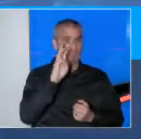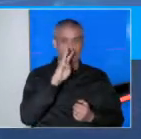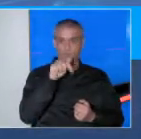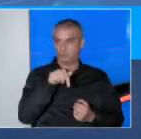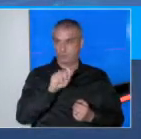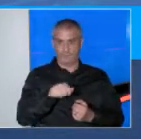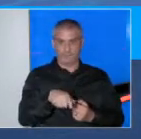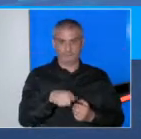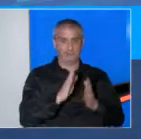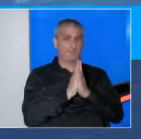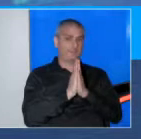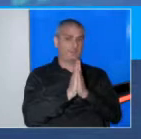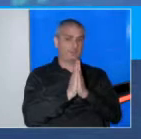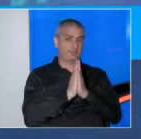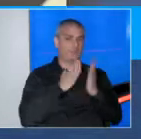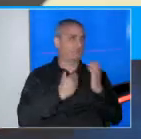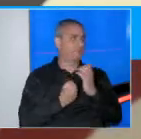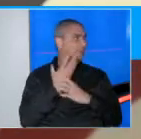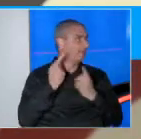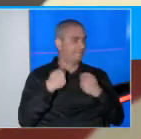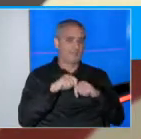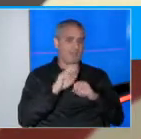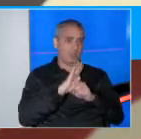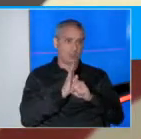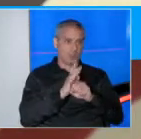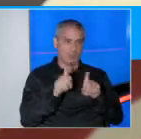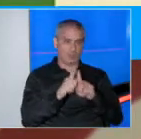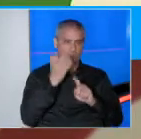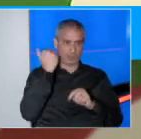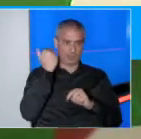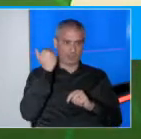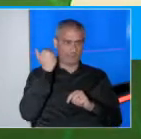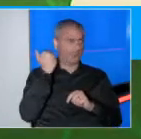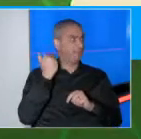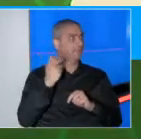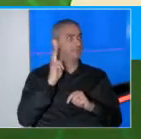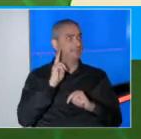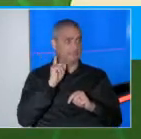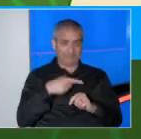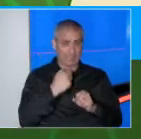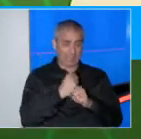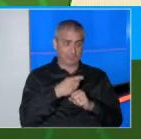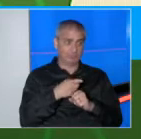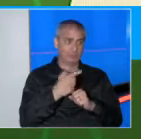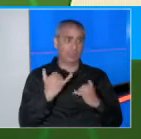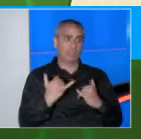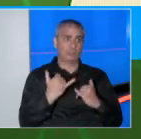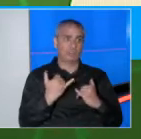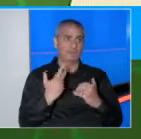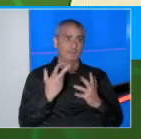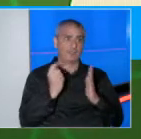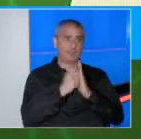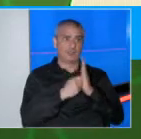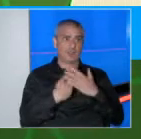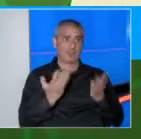כאן בכנסת מבקשים להקים ועדת קורונה, כמו שהייתה בעבר. יש צורך בכך עכשיו שאין